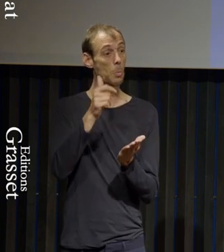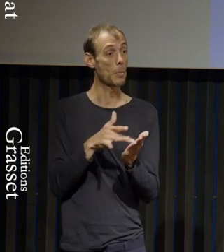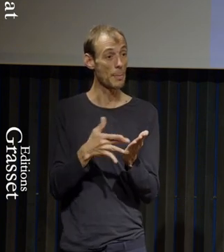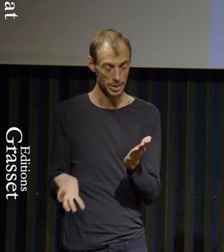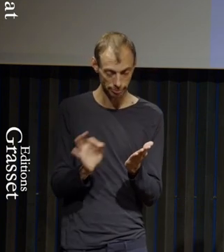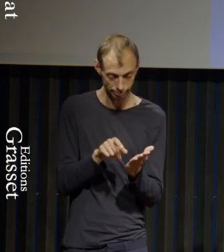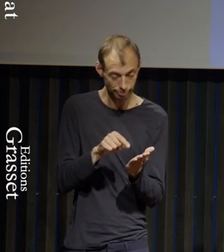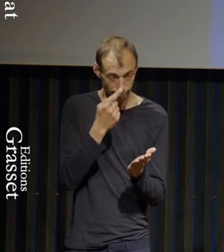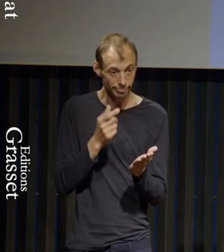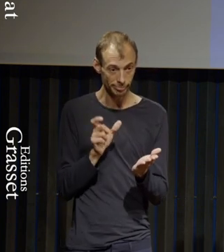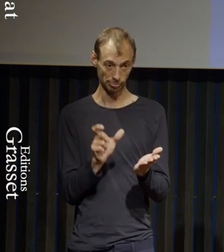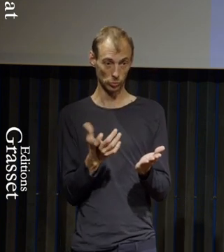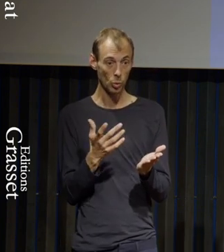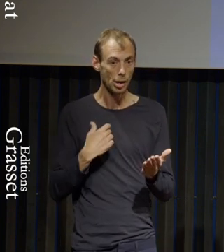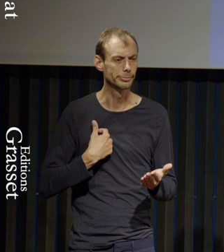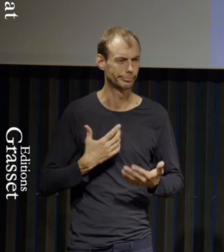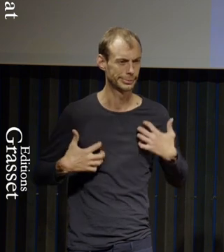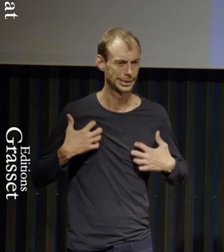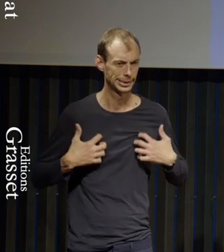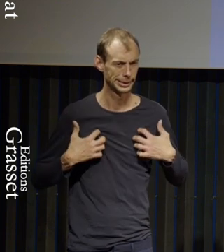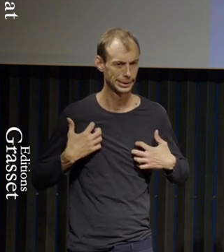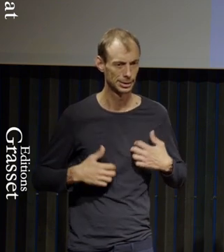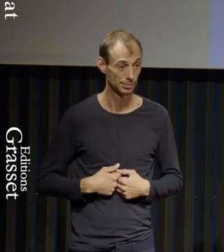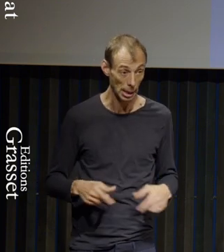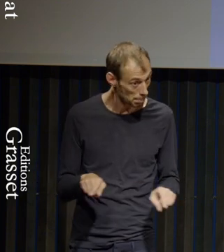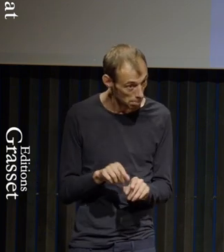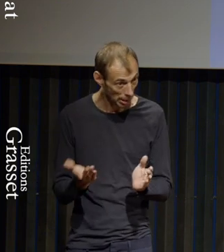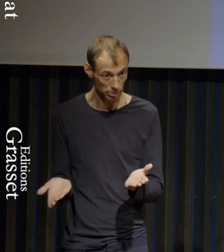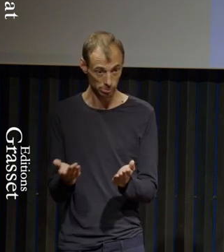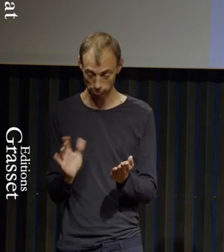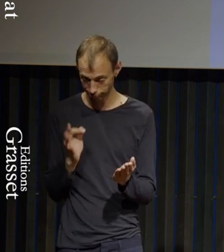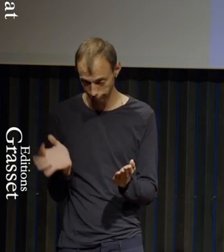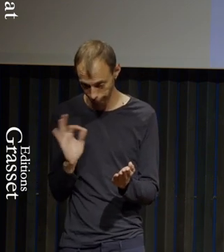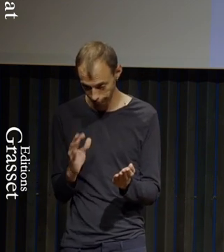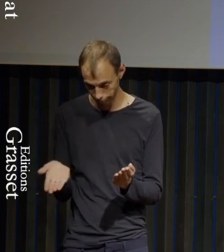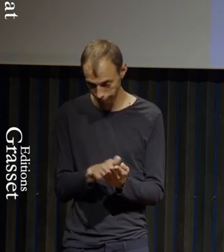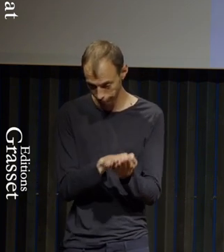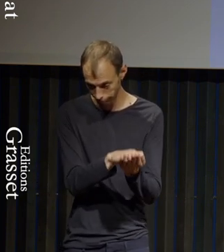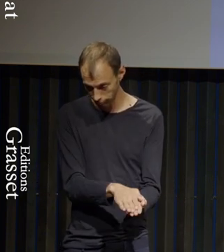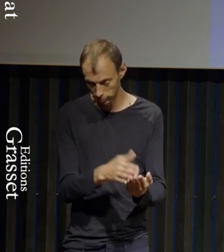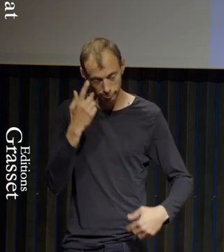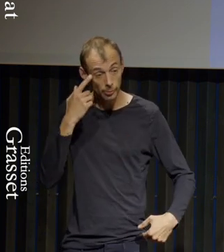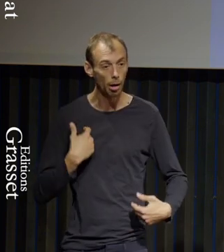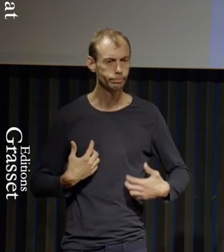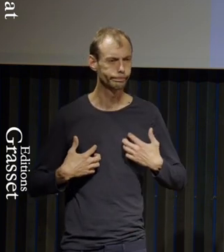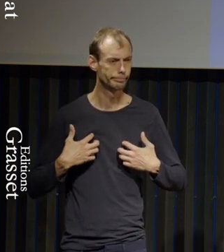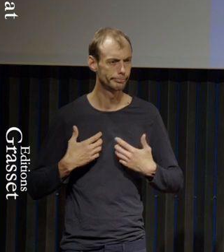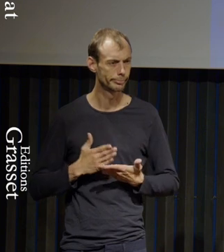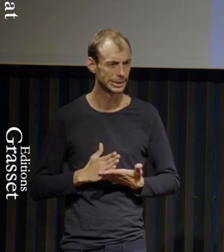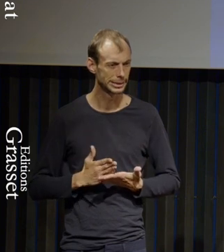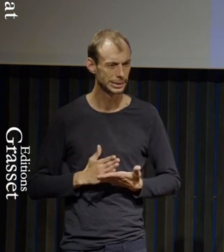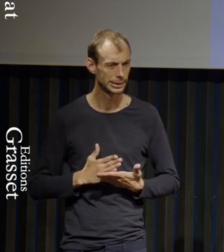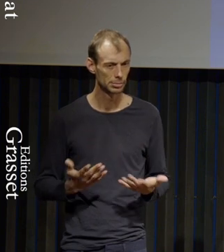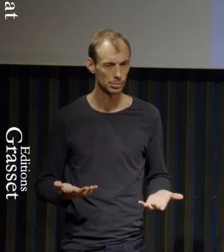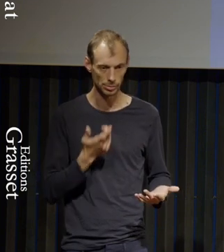livre, ben on a un doute en se disant « mais alors quoi ?» Finalement, on sait, à force de s'éloigner du réel, en rentrant dans un monde de plus en plus